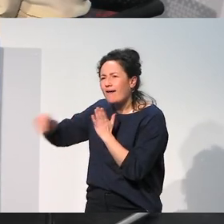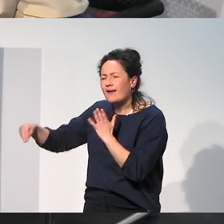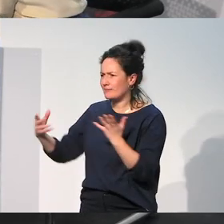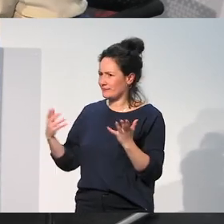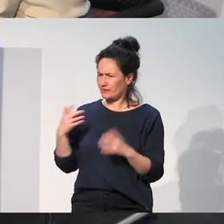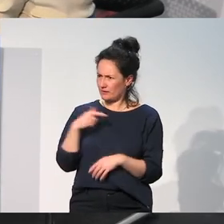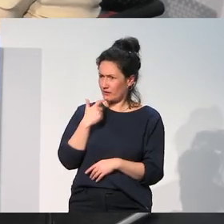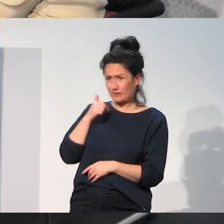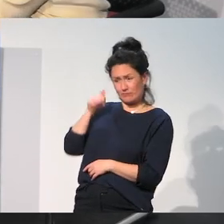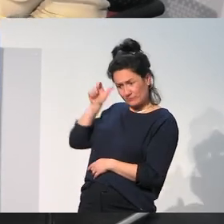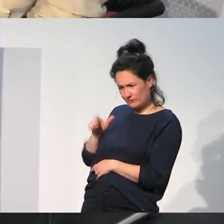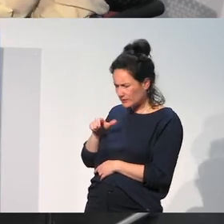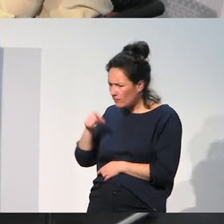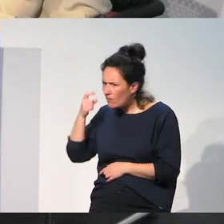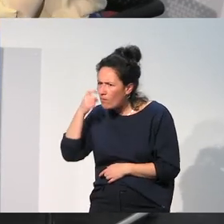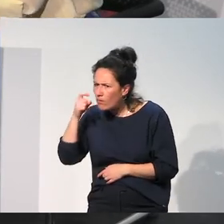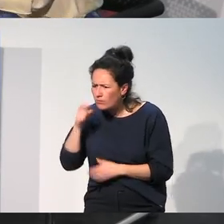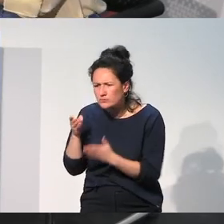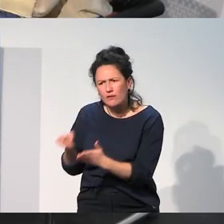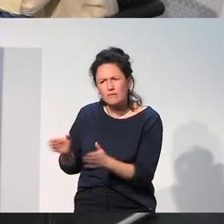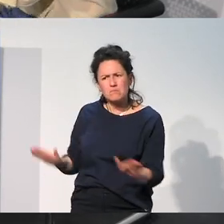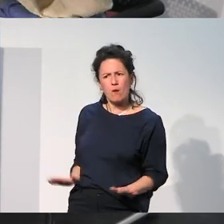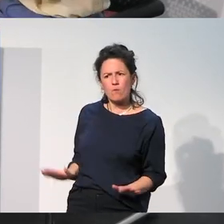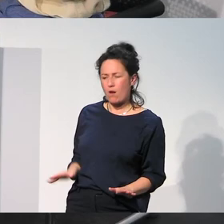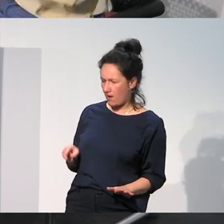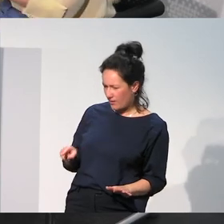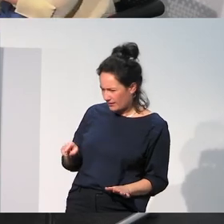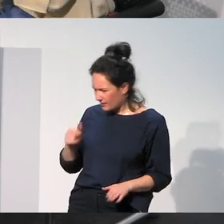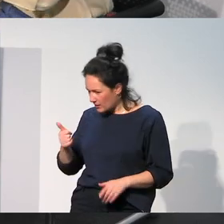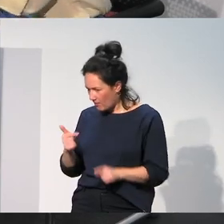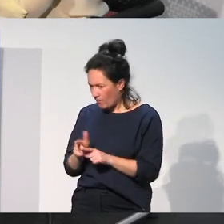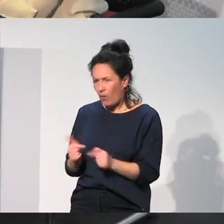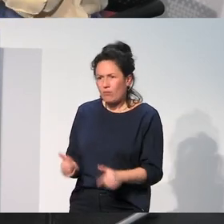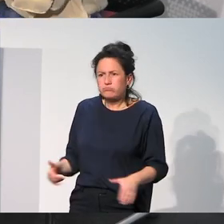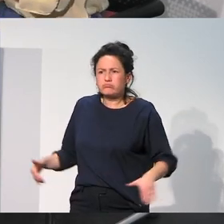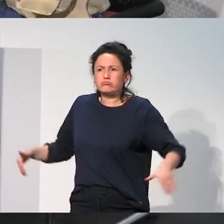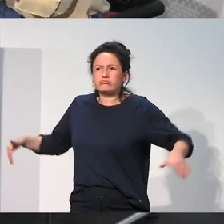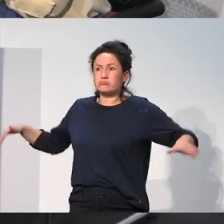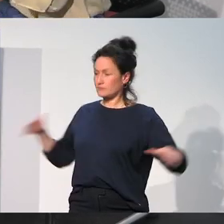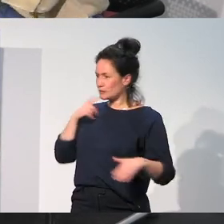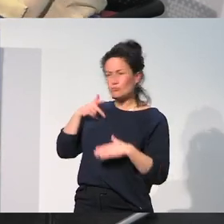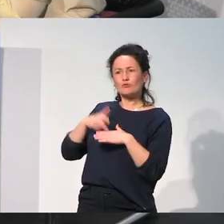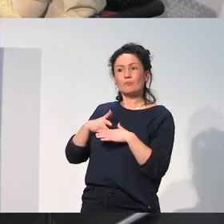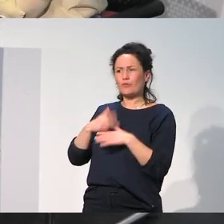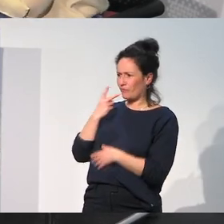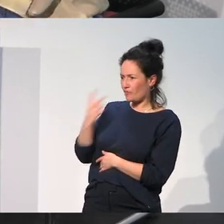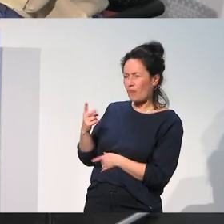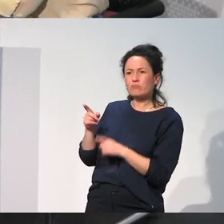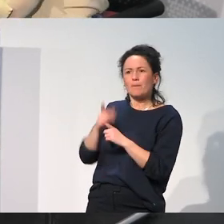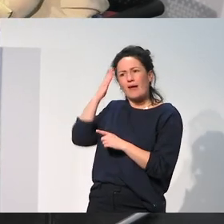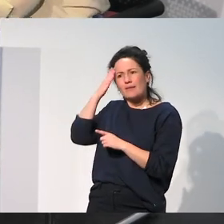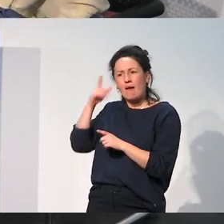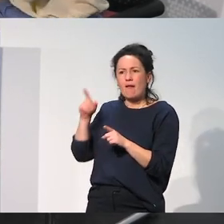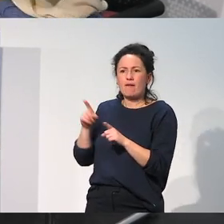le comparer à une serpillère, etc. Parce qu'en plus, le pingouin va se déployer au départ. C'est un animal quand même qui est en captivité, donc il va